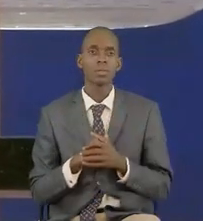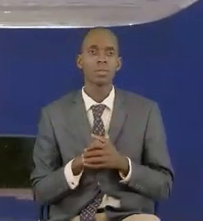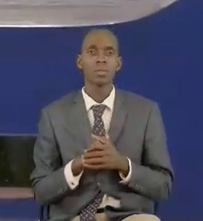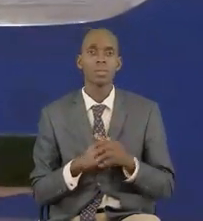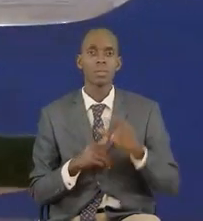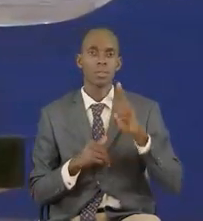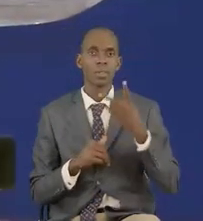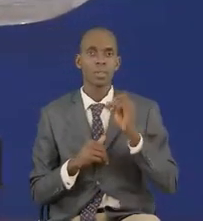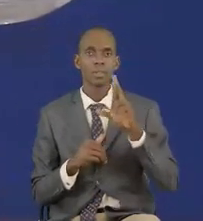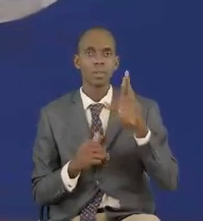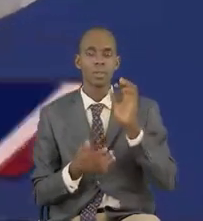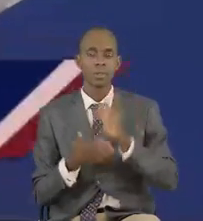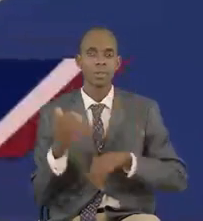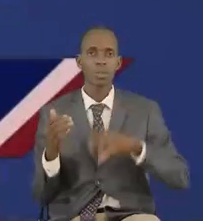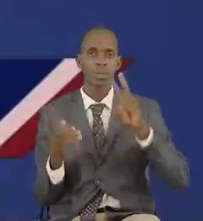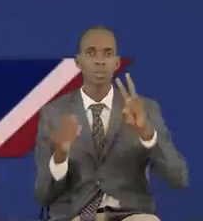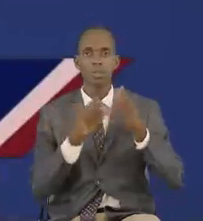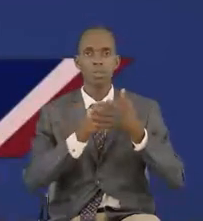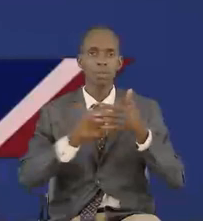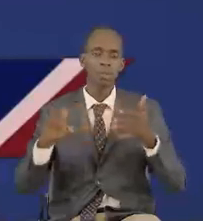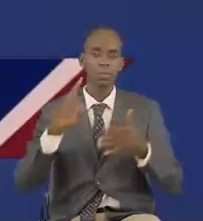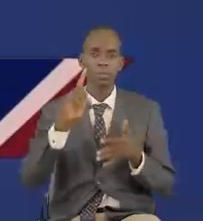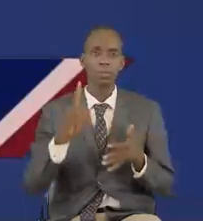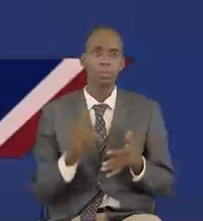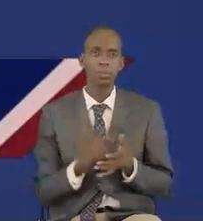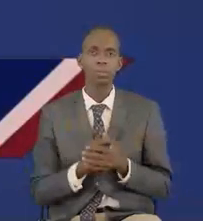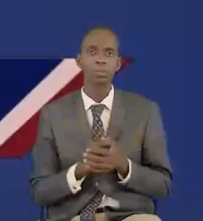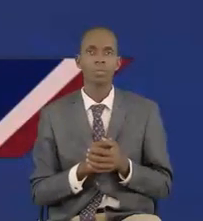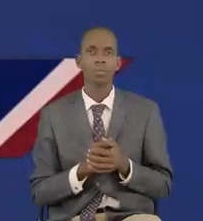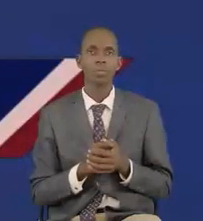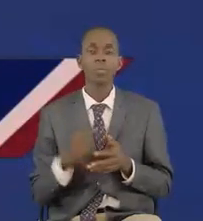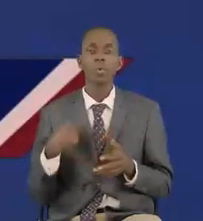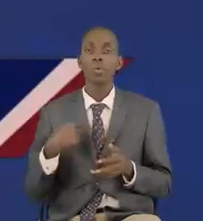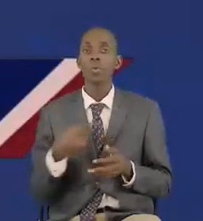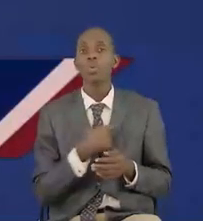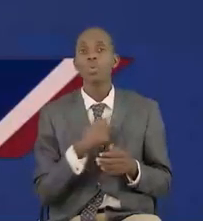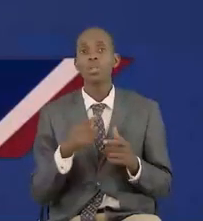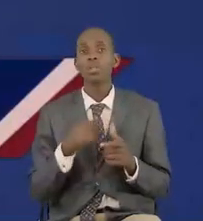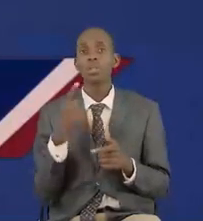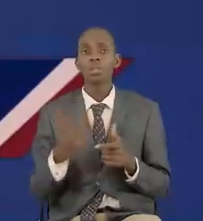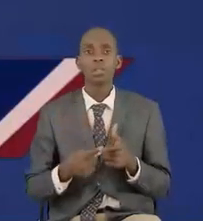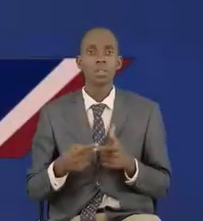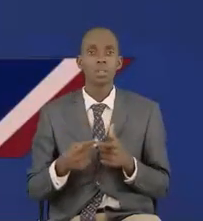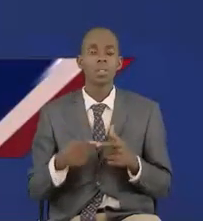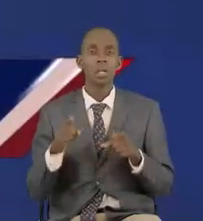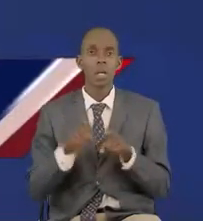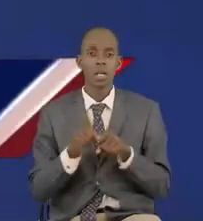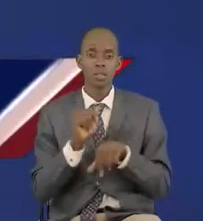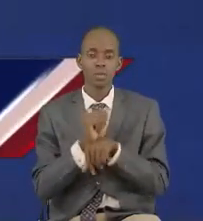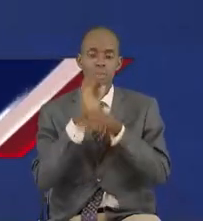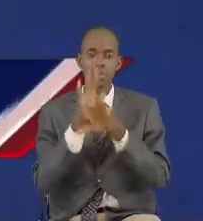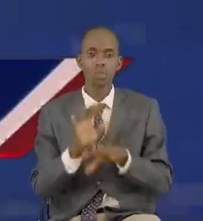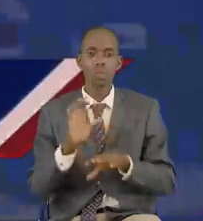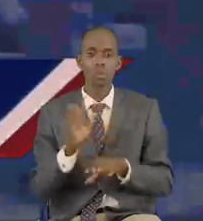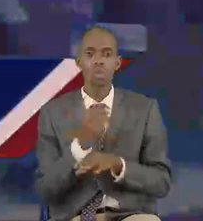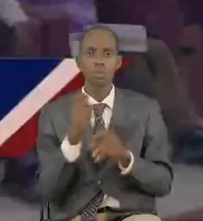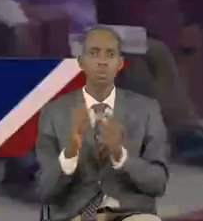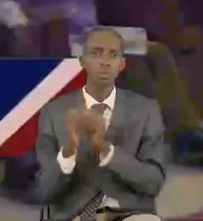6 verset 1 puisque nous travaillons avec